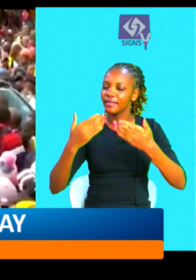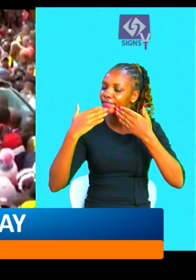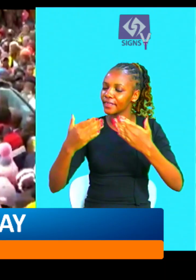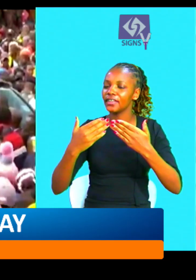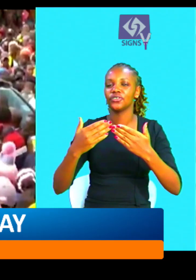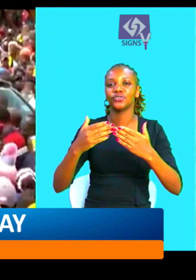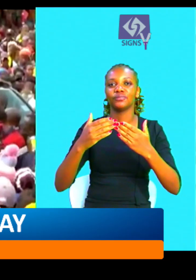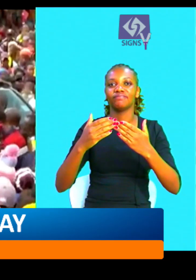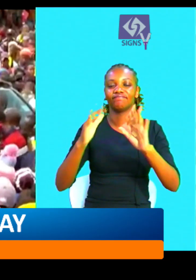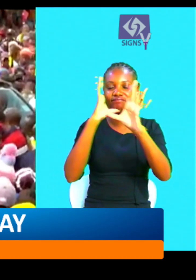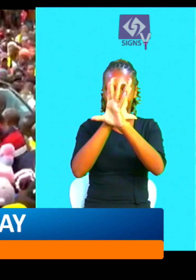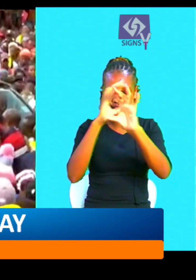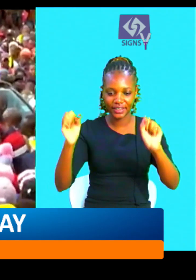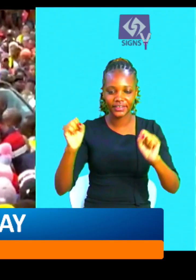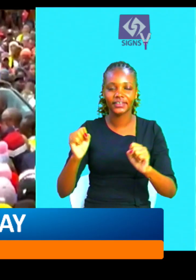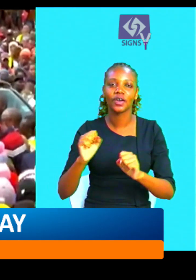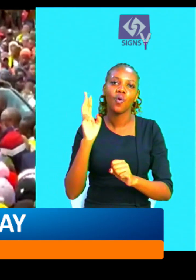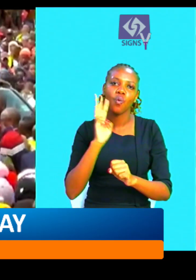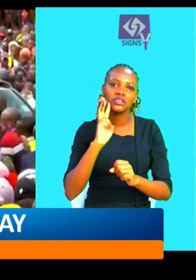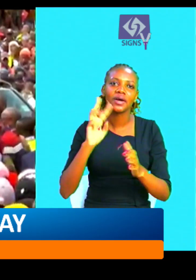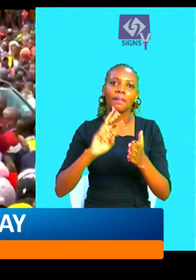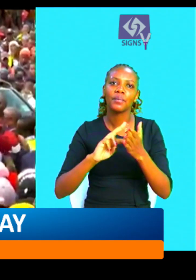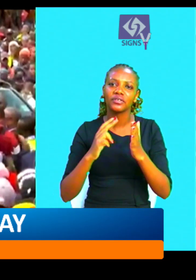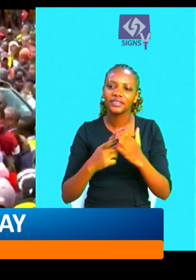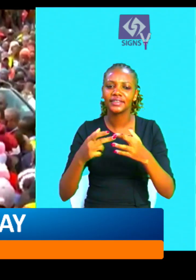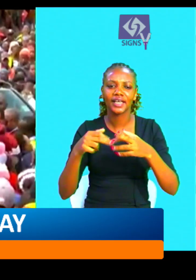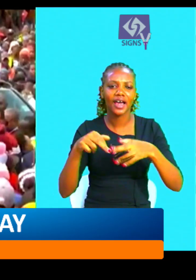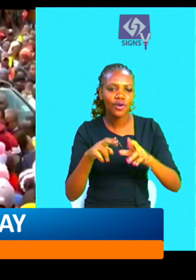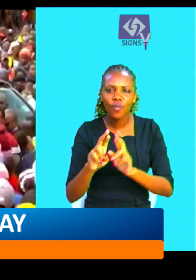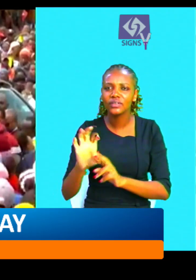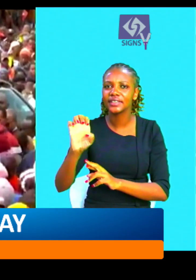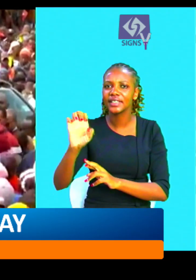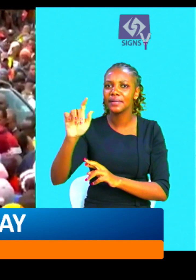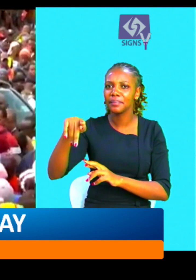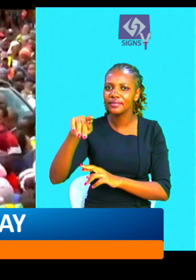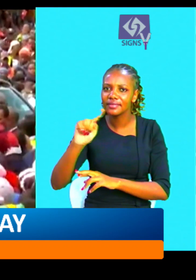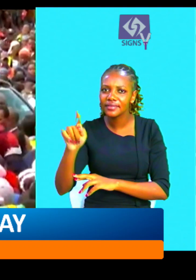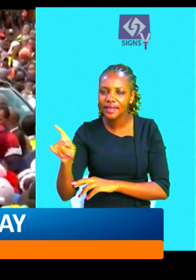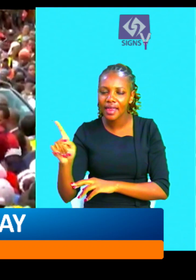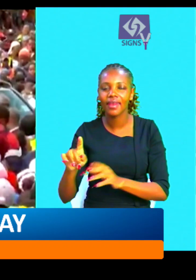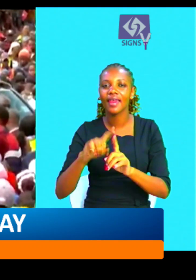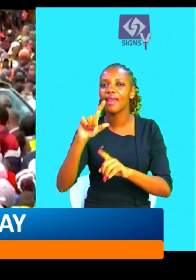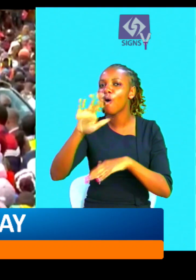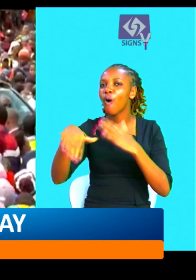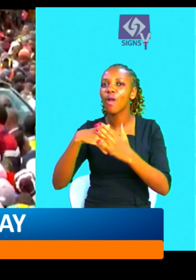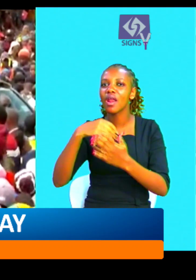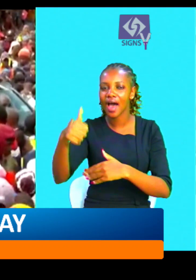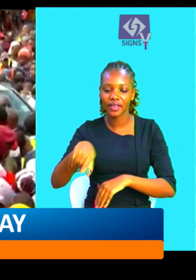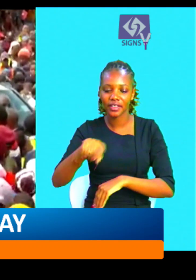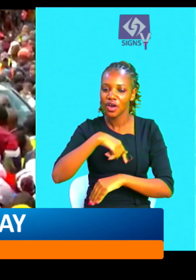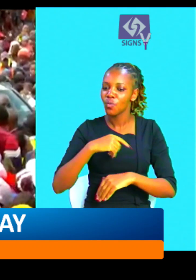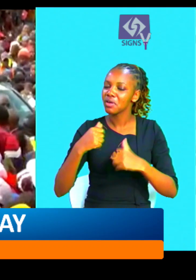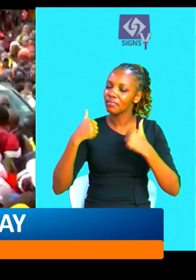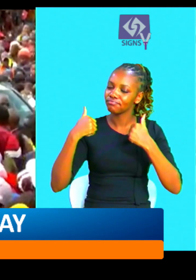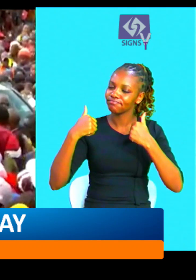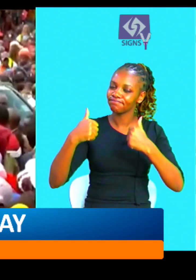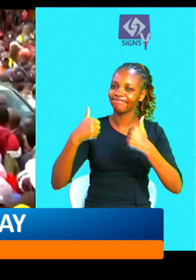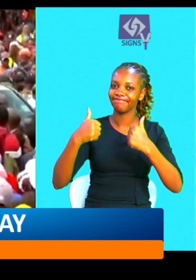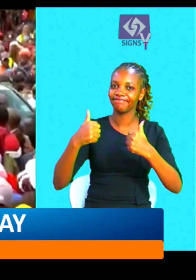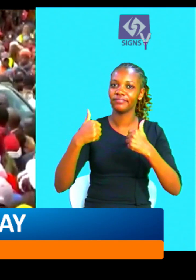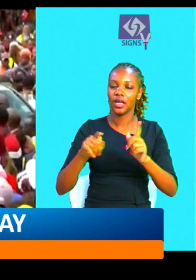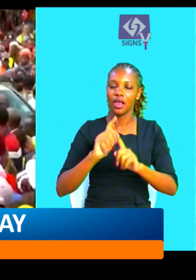Ruto. Ni watu wa ajabu hawa. Miwa wetu na kushukuru kwa sababu unaangalia majani yetu, unaangalia kahawa